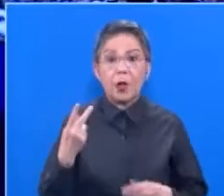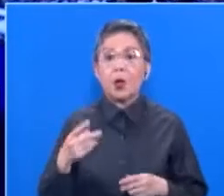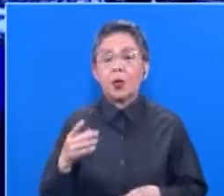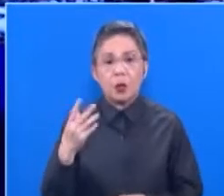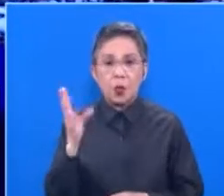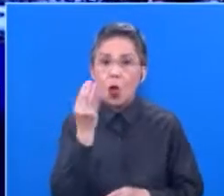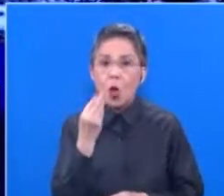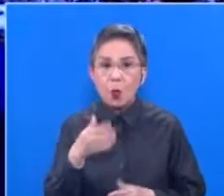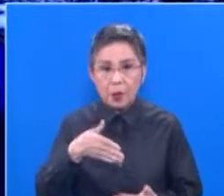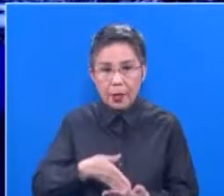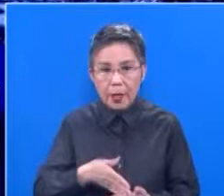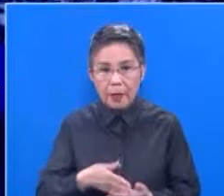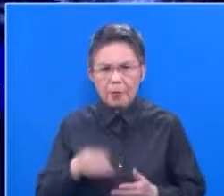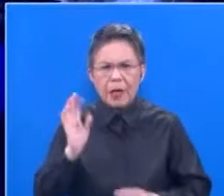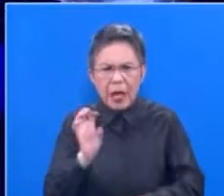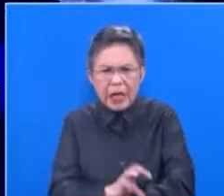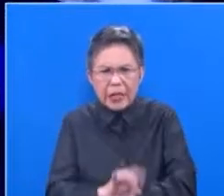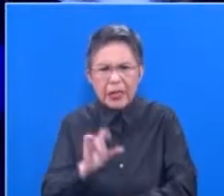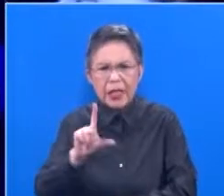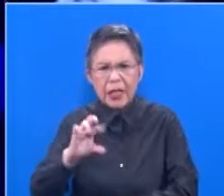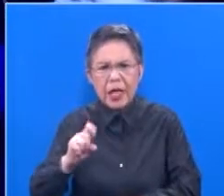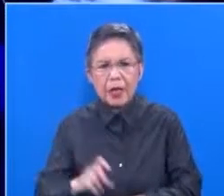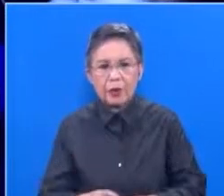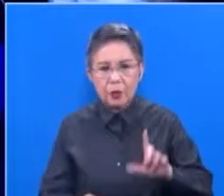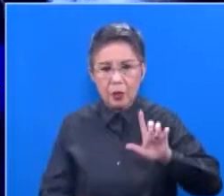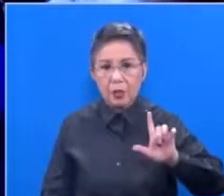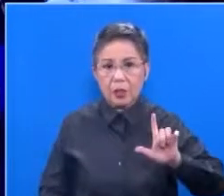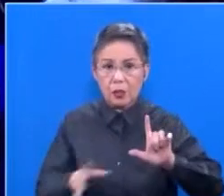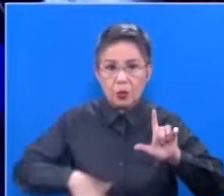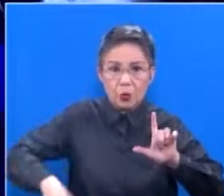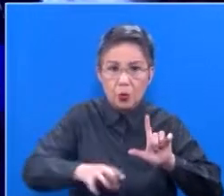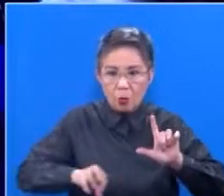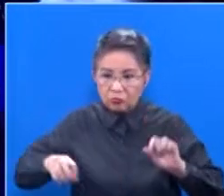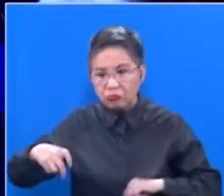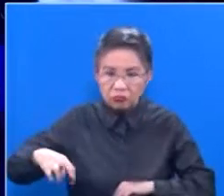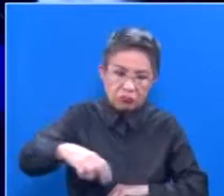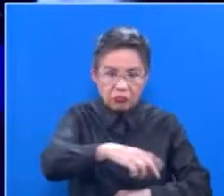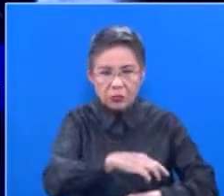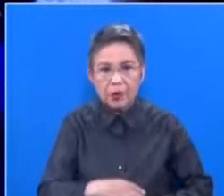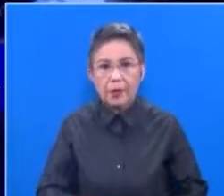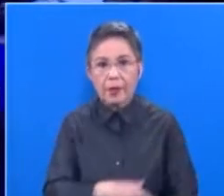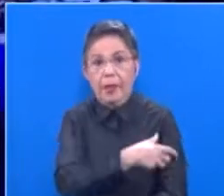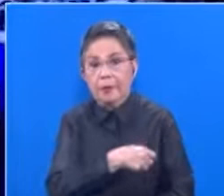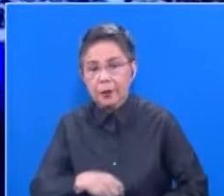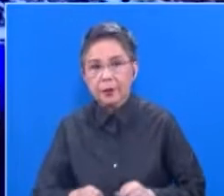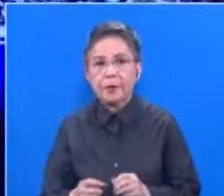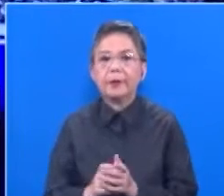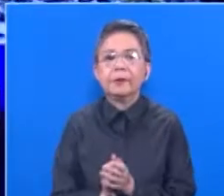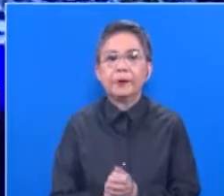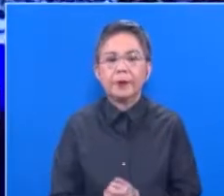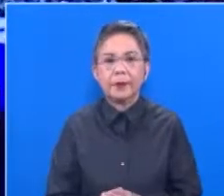di kawasan sirkuit Mandalika ditangkap oleh Balai Konservasi Sumber Daya Alam Nusa Tenggara Barat dan Lombok Animal